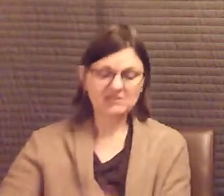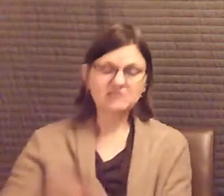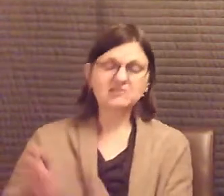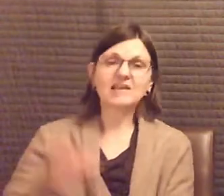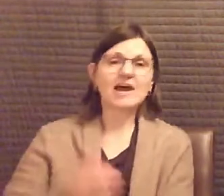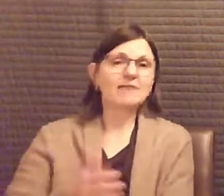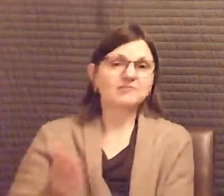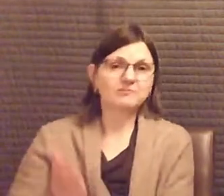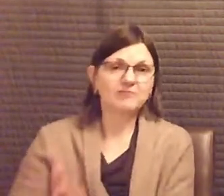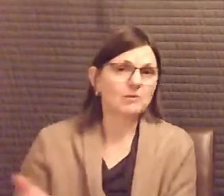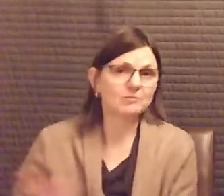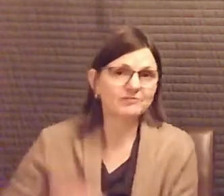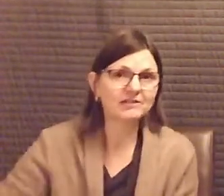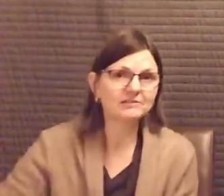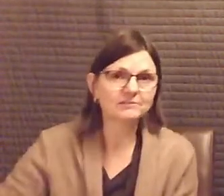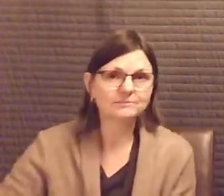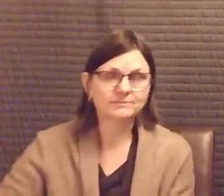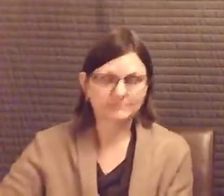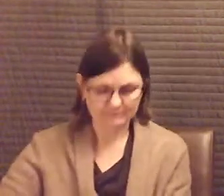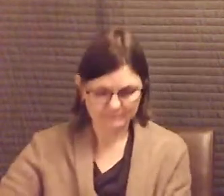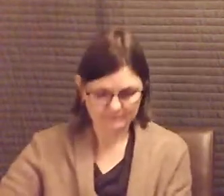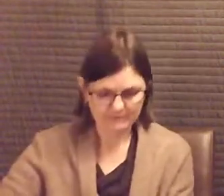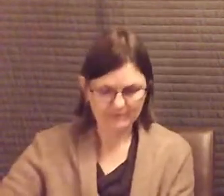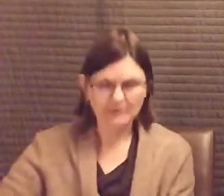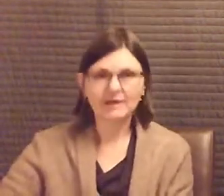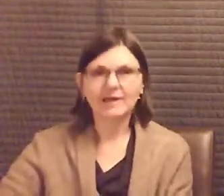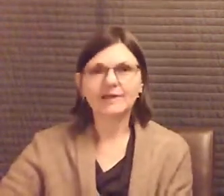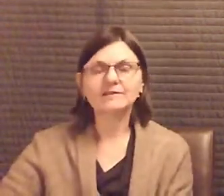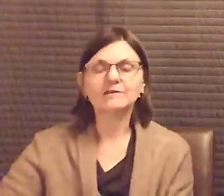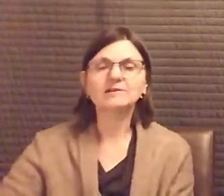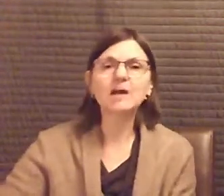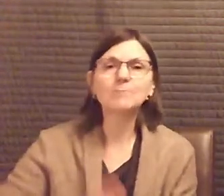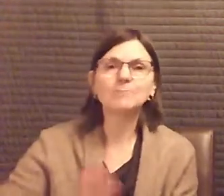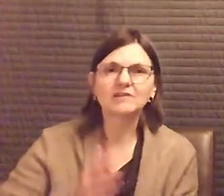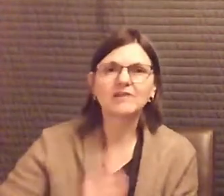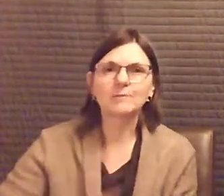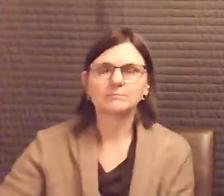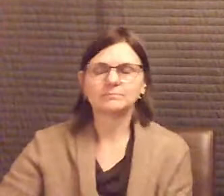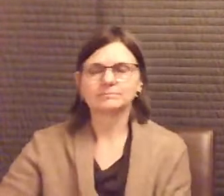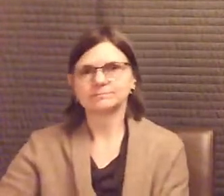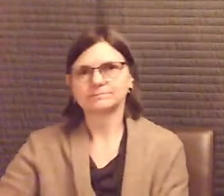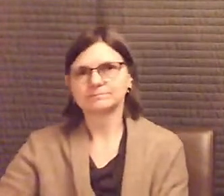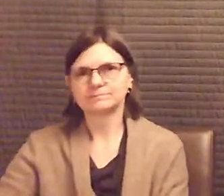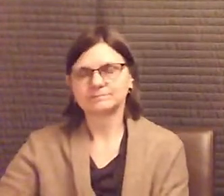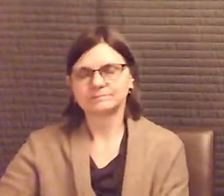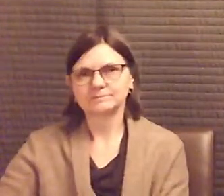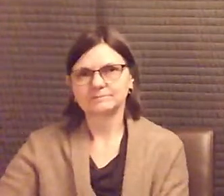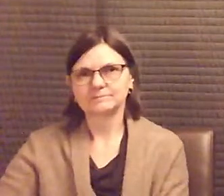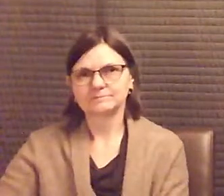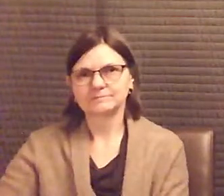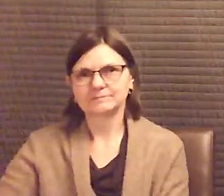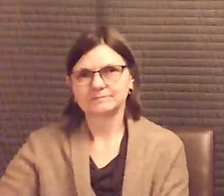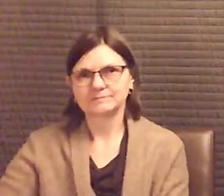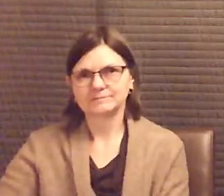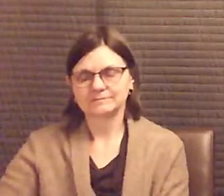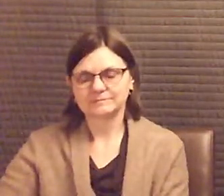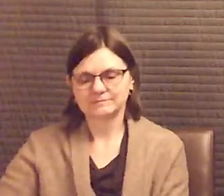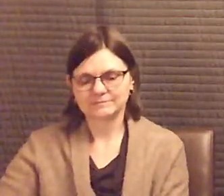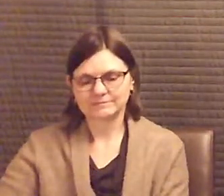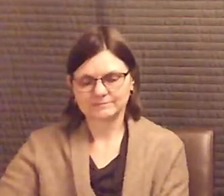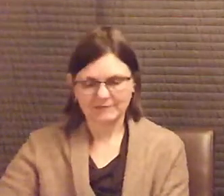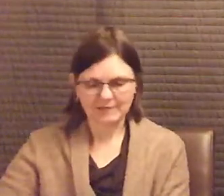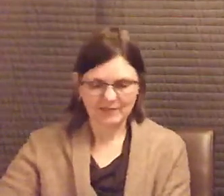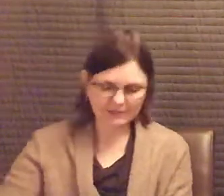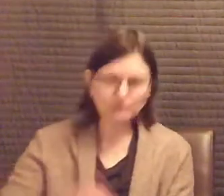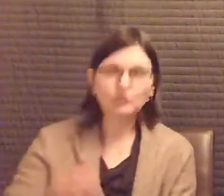fysische slagers nv op het veld en dat is een stuk een en de ramp kwam en jullie nog verder uit mycosan door